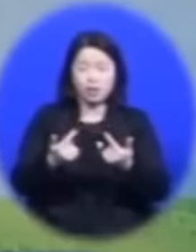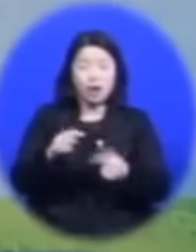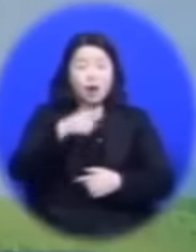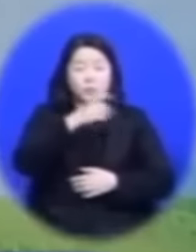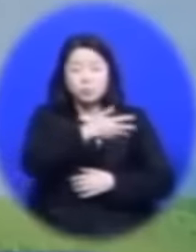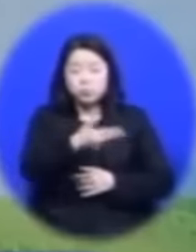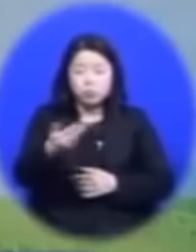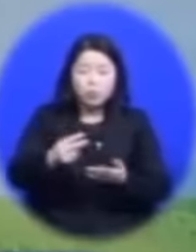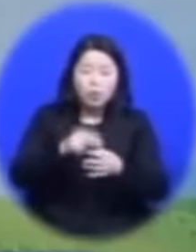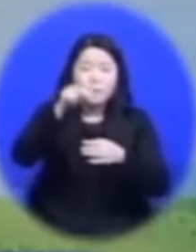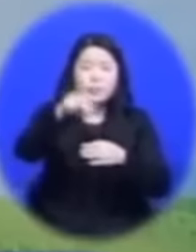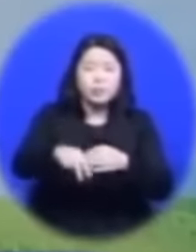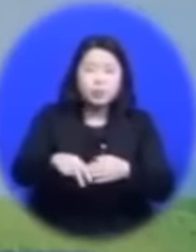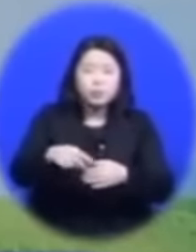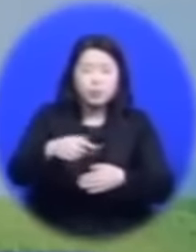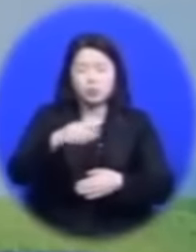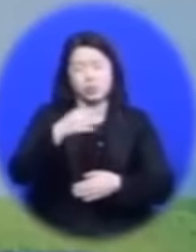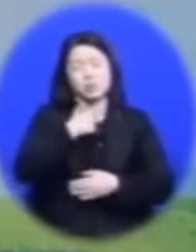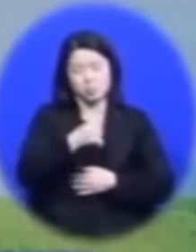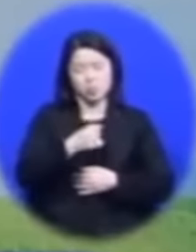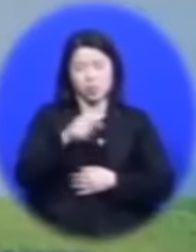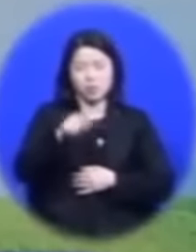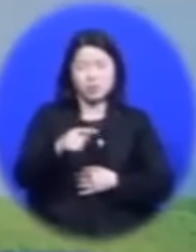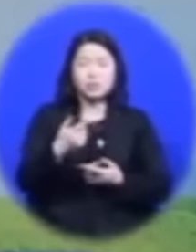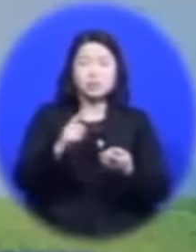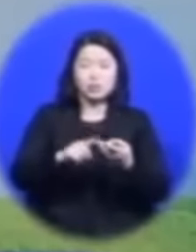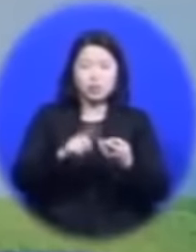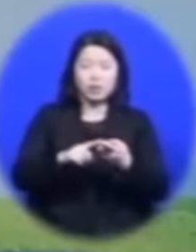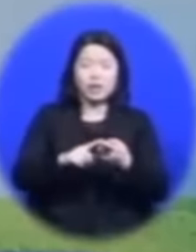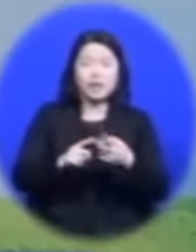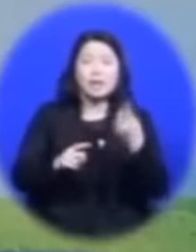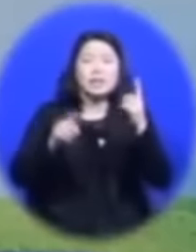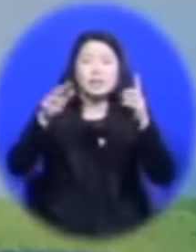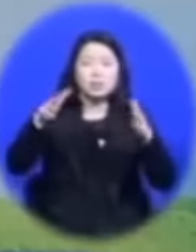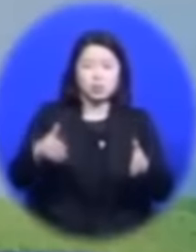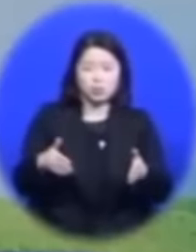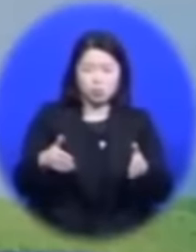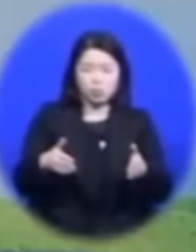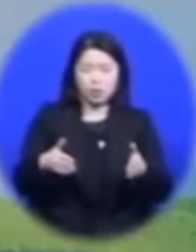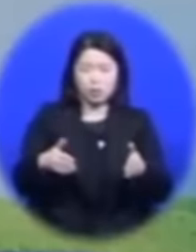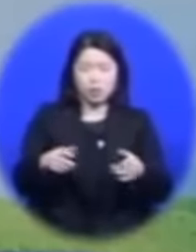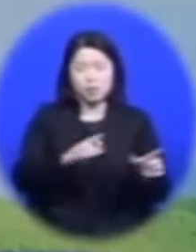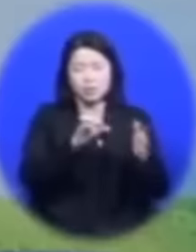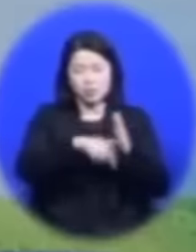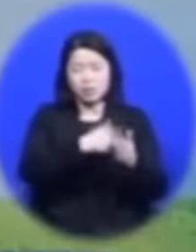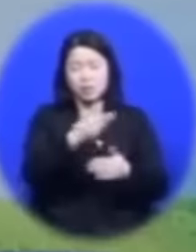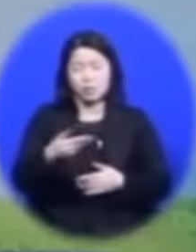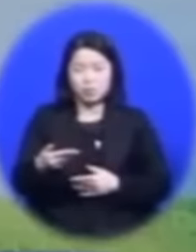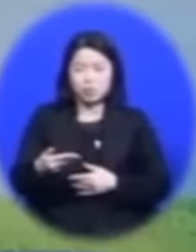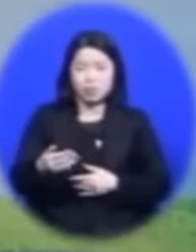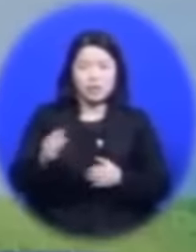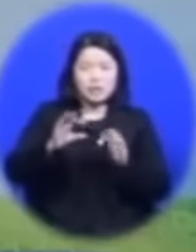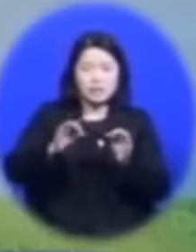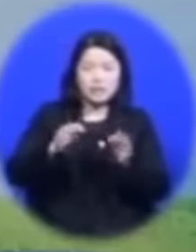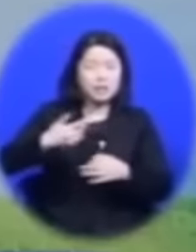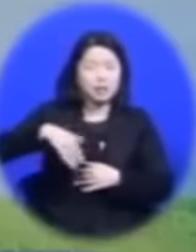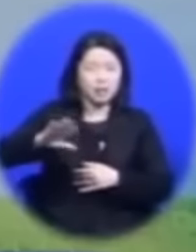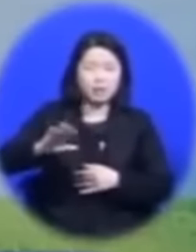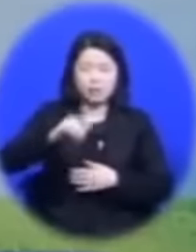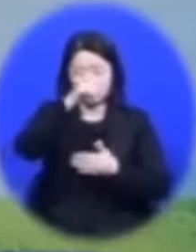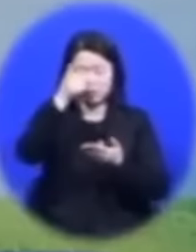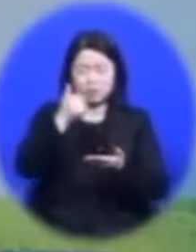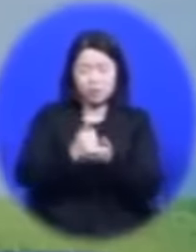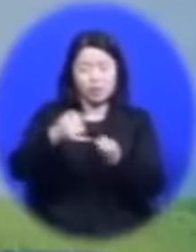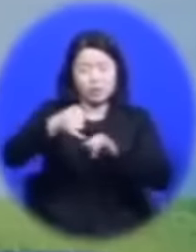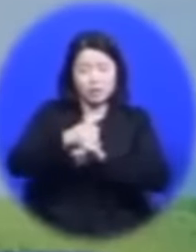마음뿐이더래. 그렇게 일주일을 보냈습니다. 이제는 내려가야 됩니다. 장로님들하고 약속한 날짜가 되어서 할 수